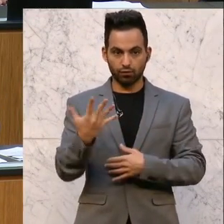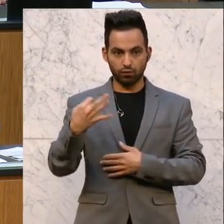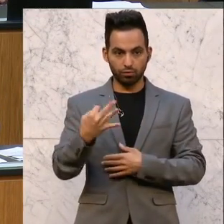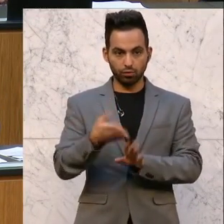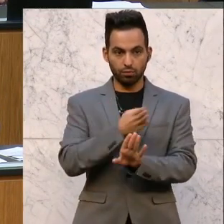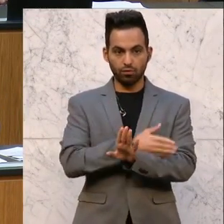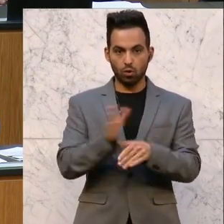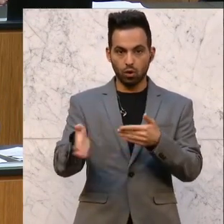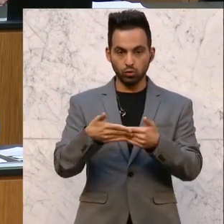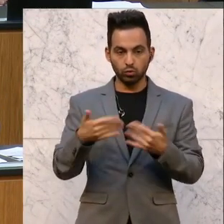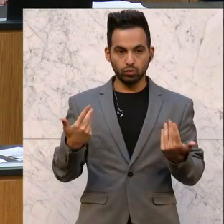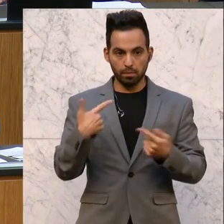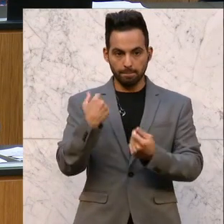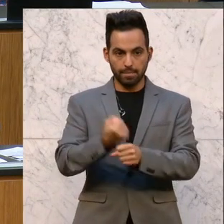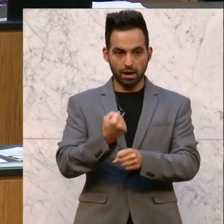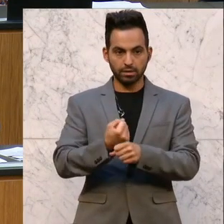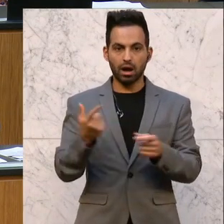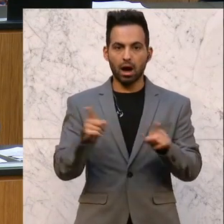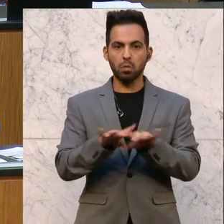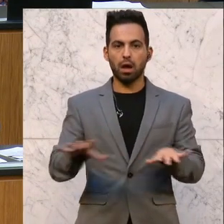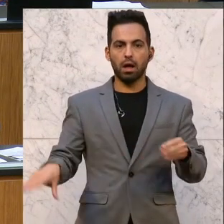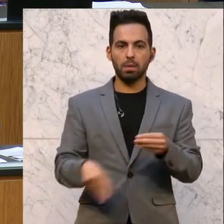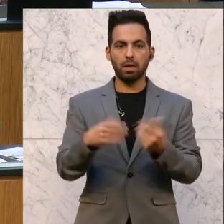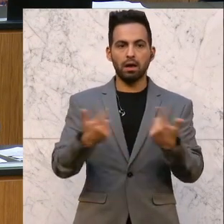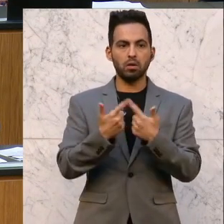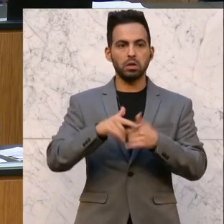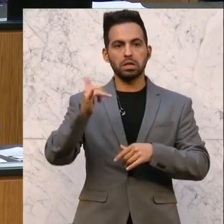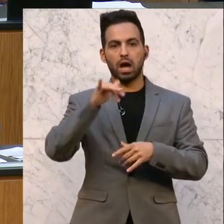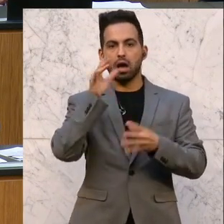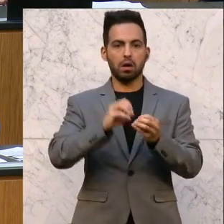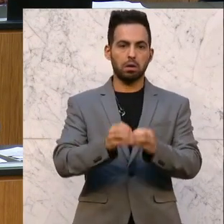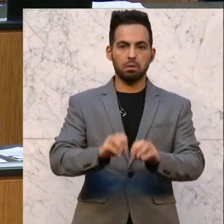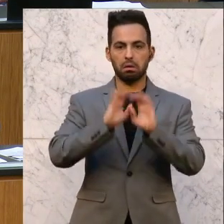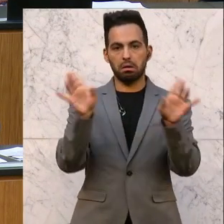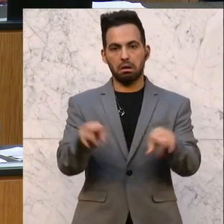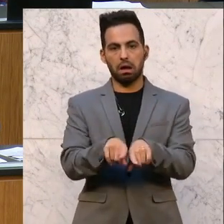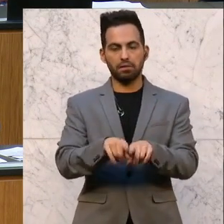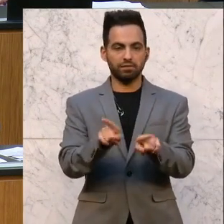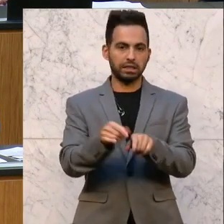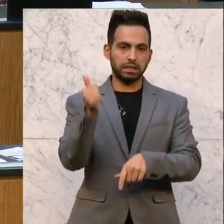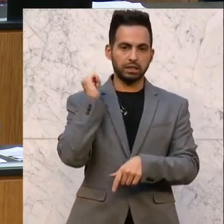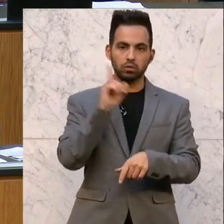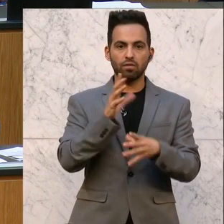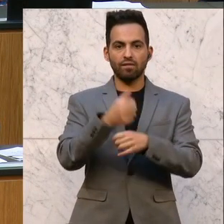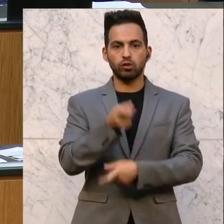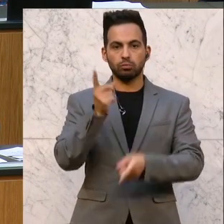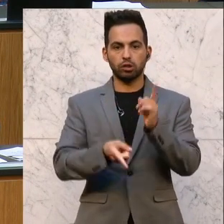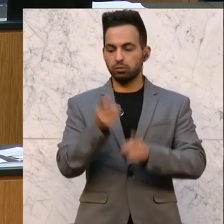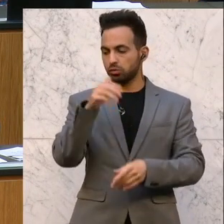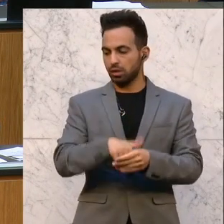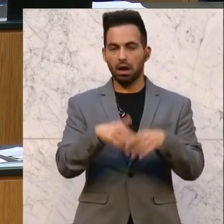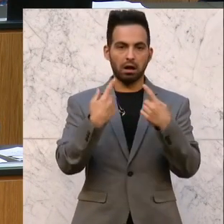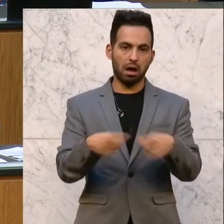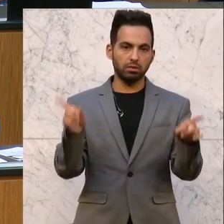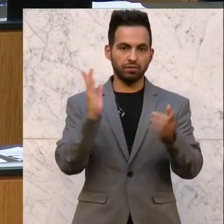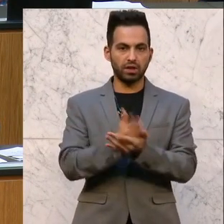Minuten vor Schluss gemacht haben mit der Erklärung ja das ist ganz gleich wie das von gestern nur die Verfassungsbestimmungen sind